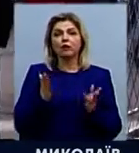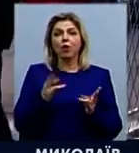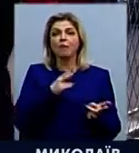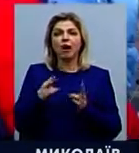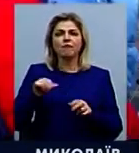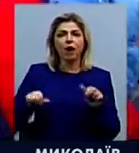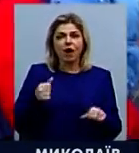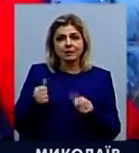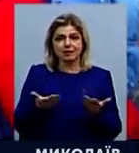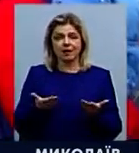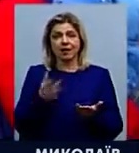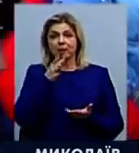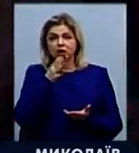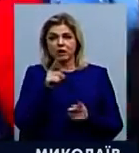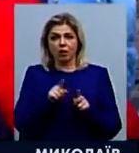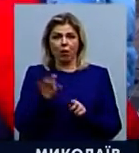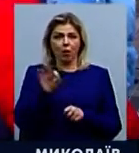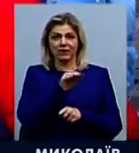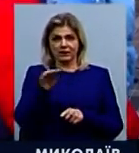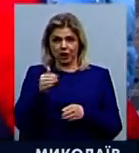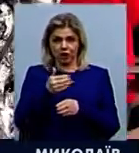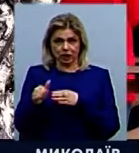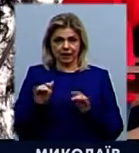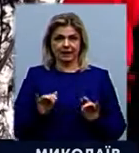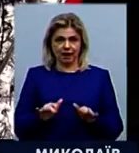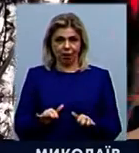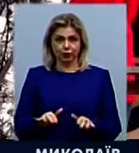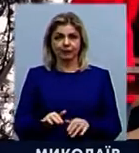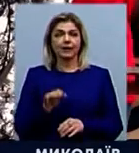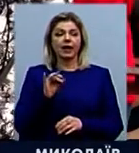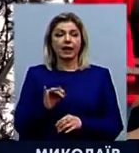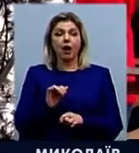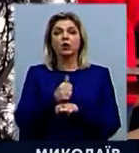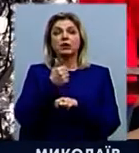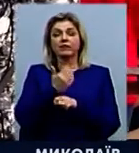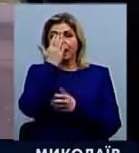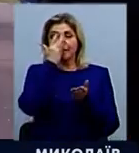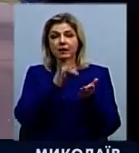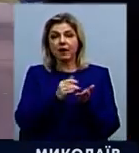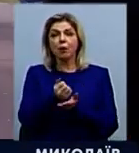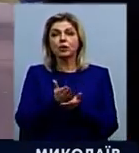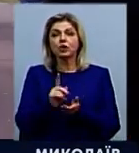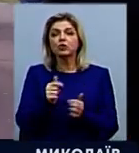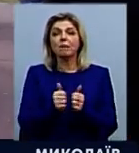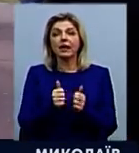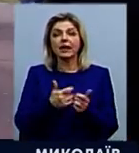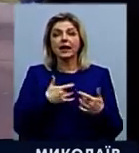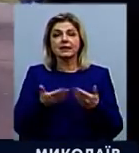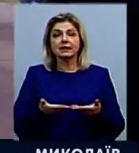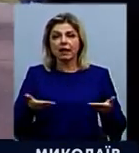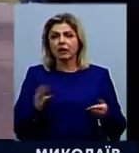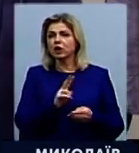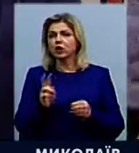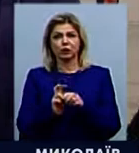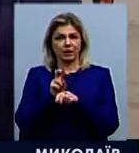час такої офіційної частини заходу. Основна, в принципі, мета – це забезпечити, щоб біля сцени ніхто там нікуди не